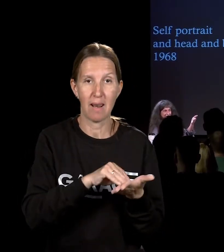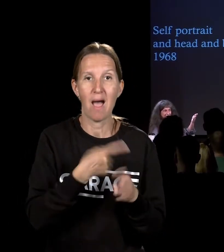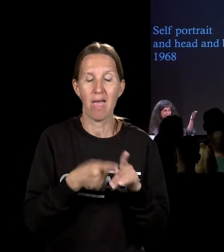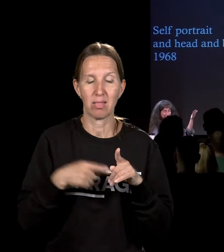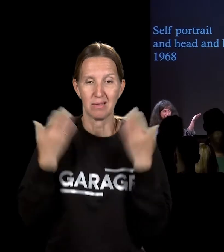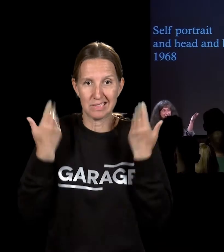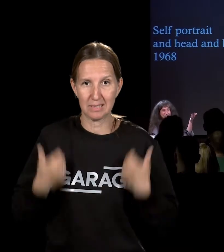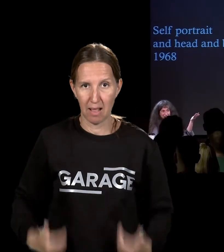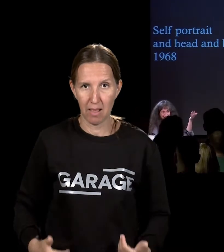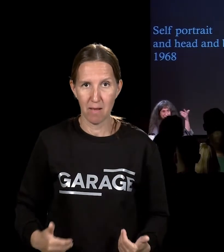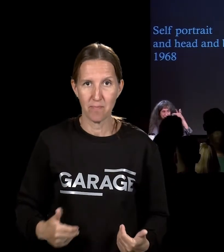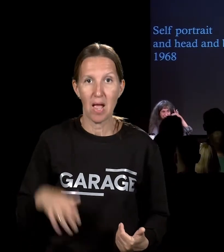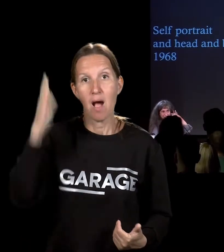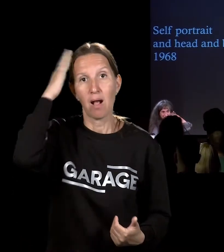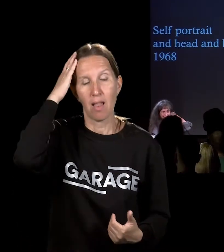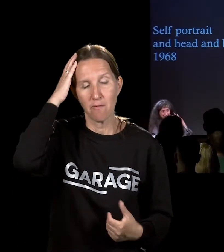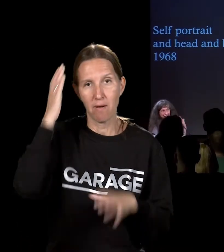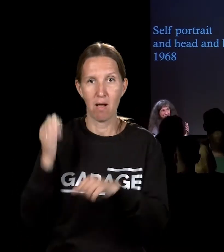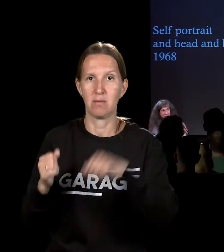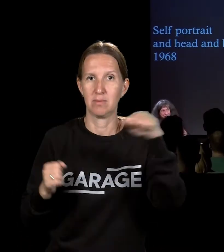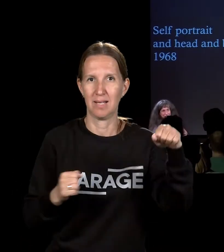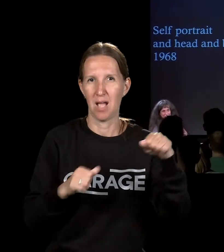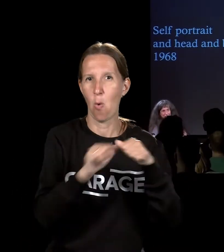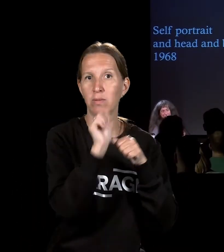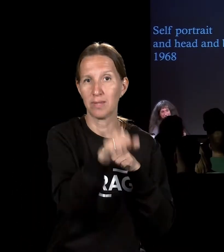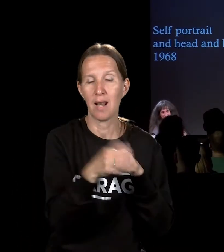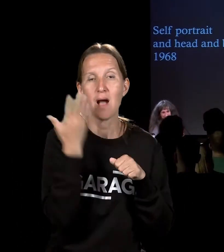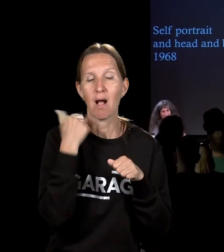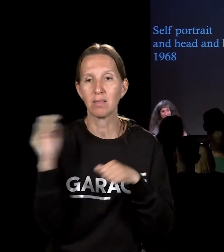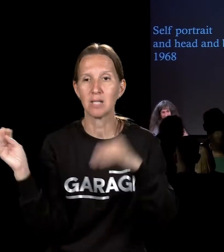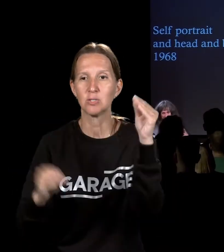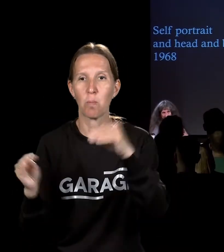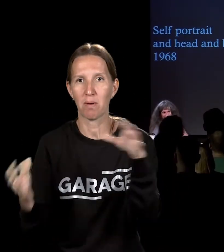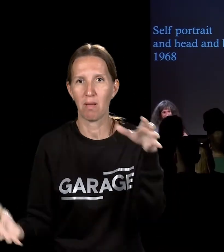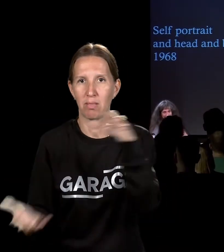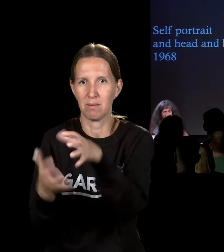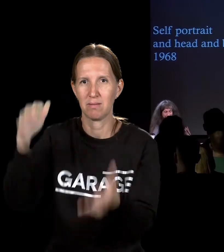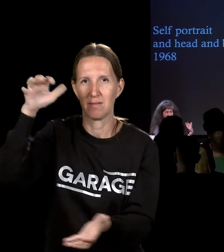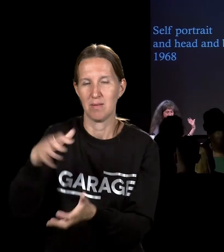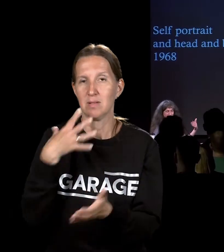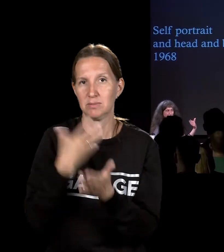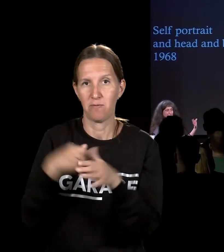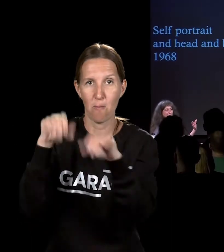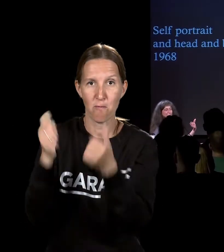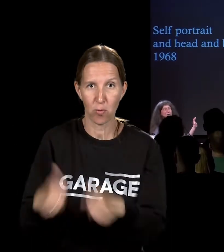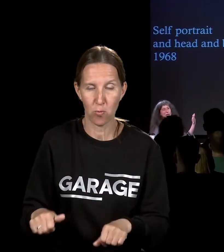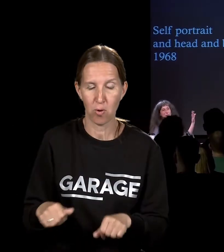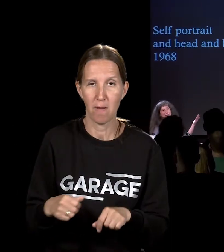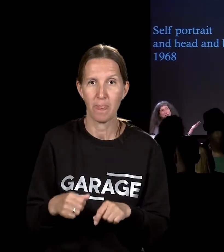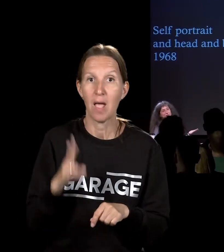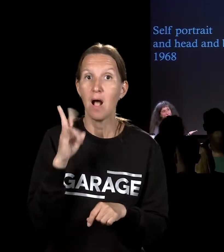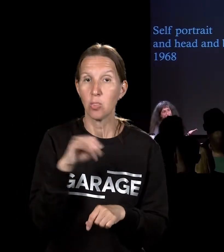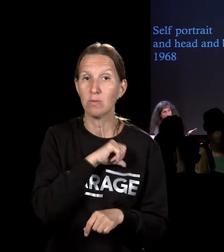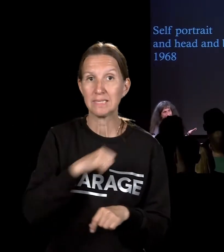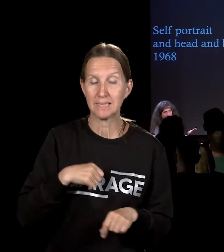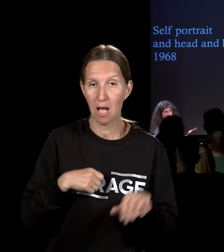это тело, и голова, которую он держит отдельно. Этот момент, когда он монтирует, собственно говоря, эту фигуру, эту оболочку. Но